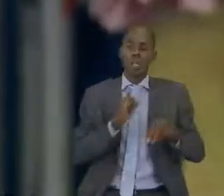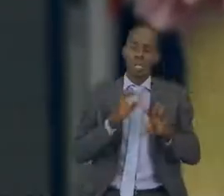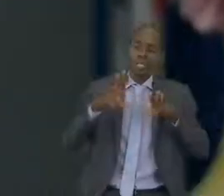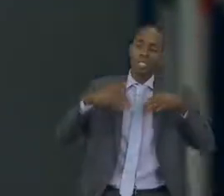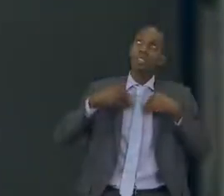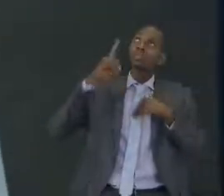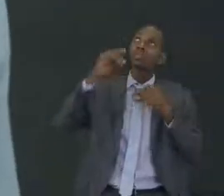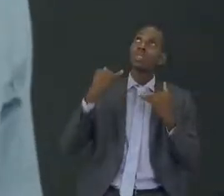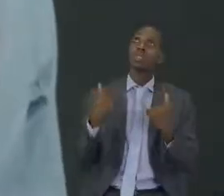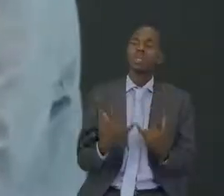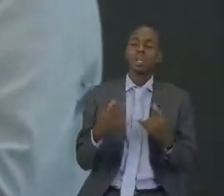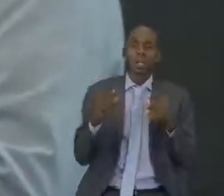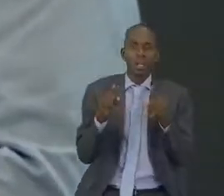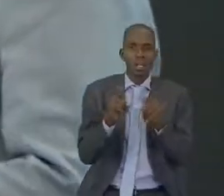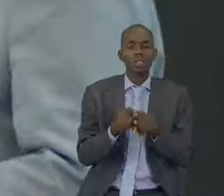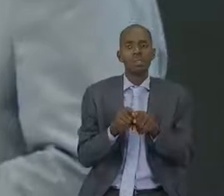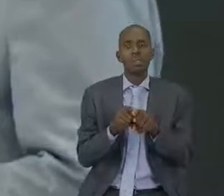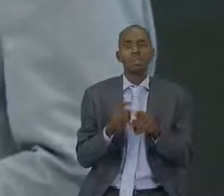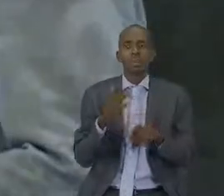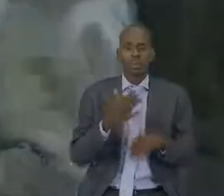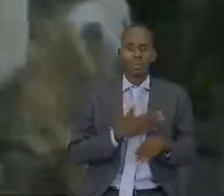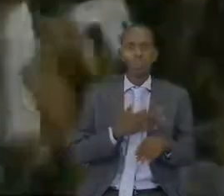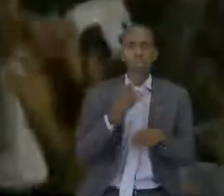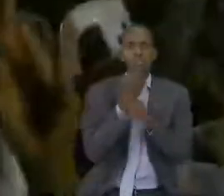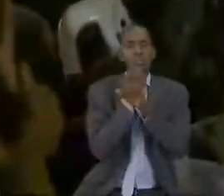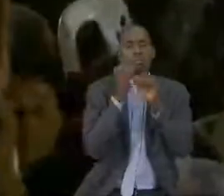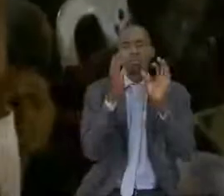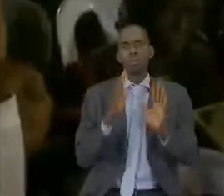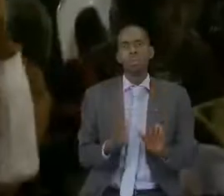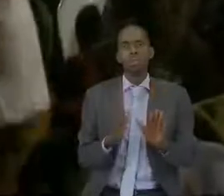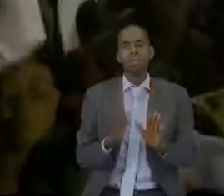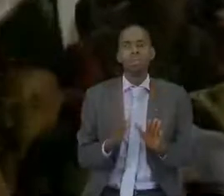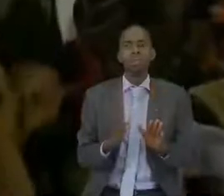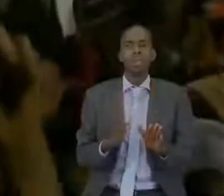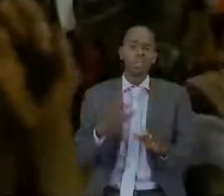Je t'accepte maintenant comme mon Rédempteur et celui